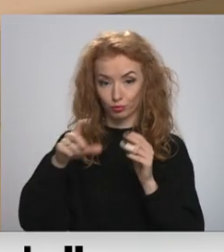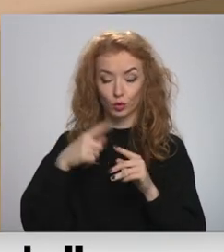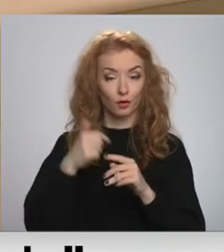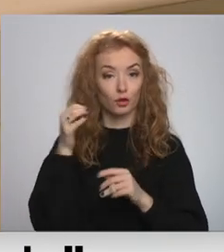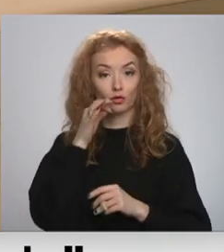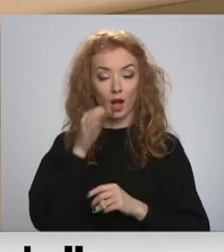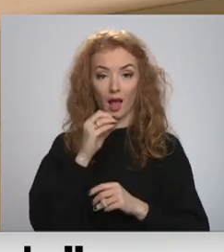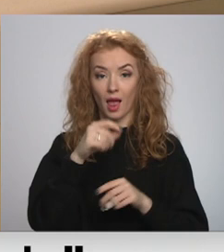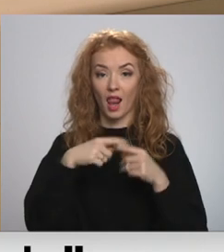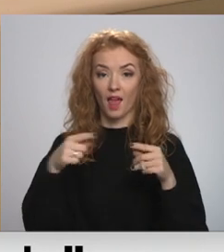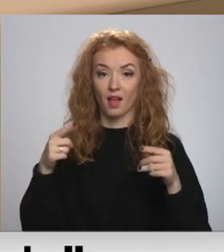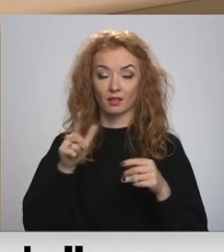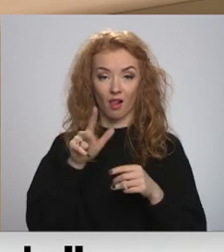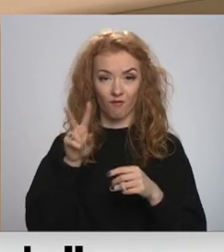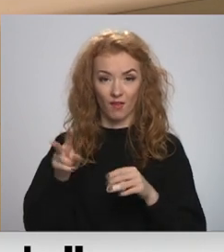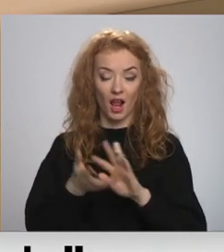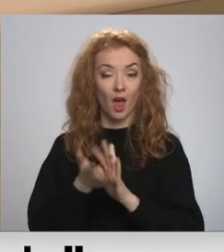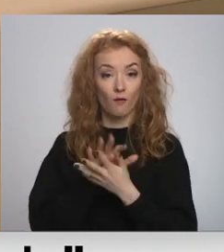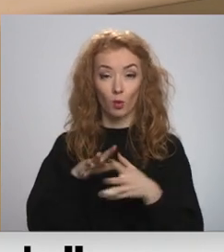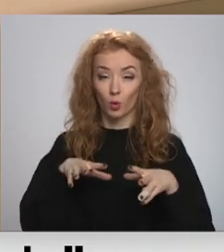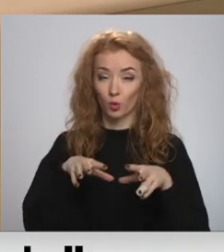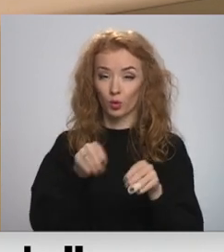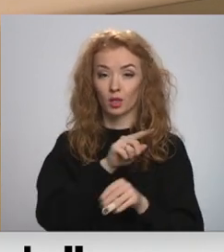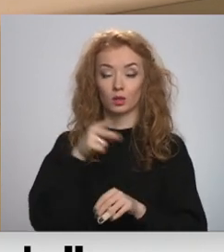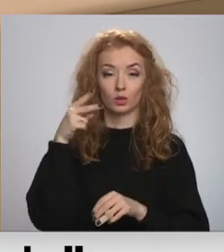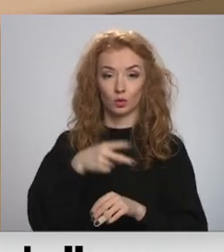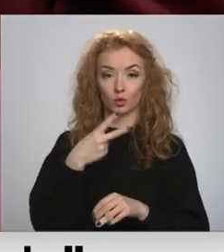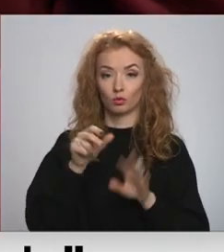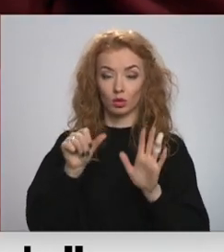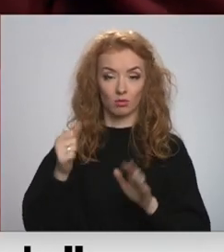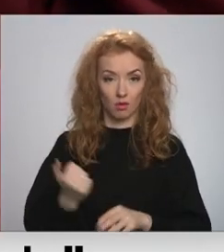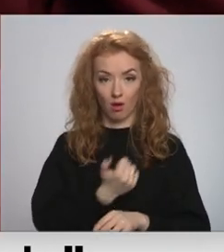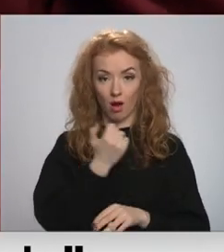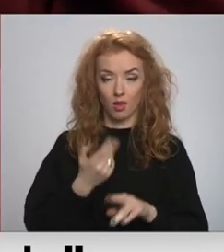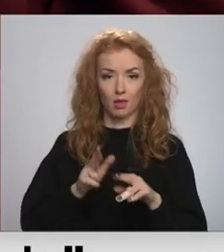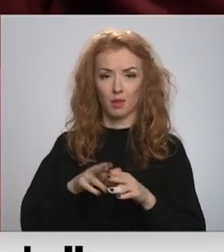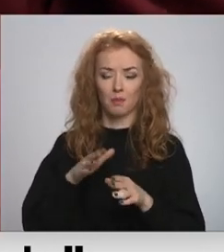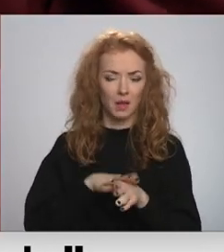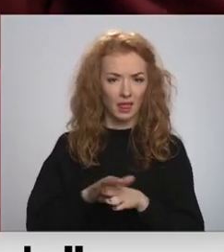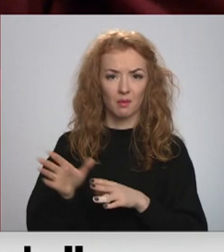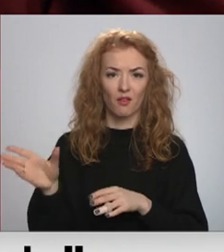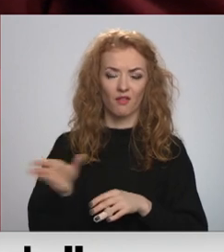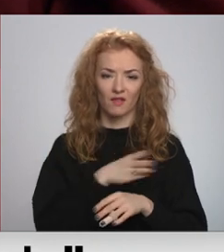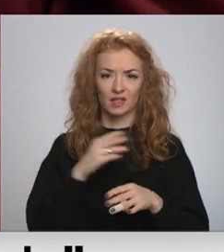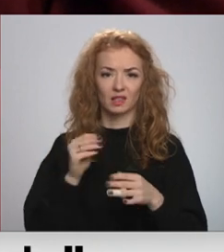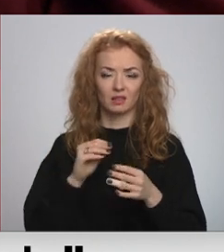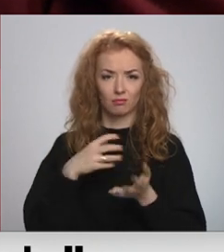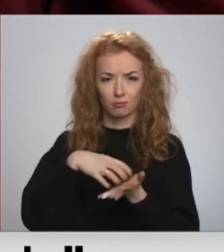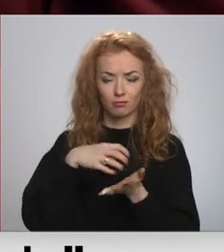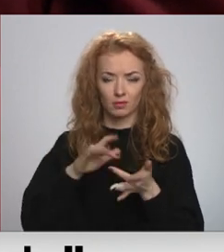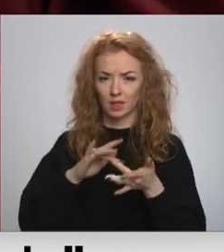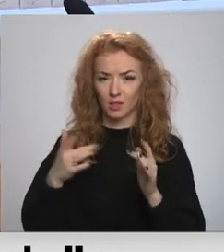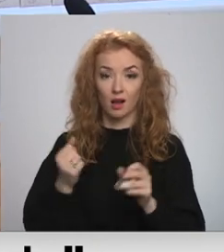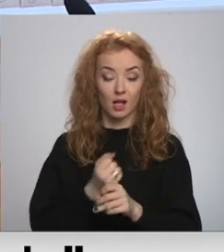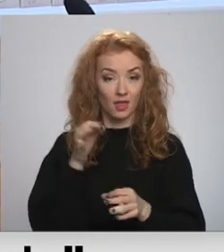norāda, ka e-lietas reformu pilnībā paredzēts pabeigt 2026. Gadā, un tad pilnībā digitalizēts būs ne tikai